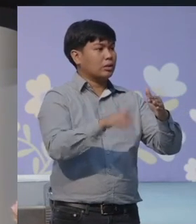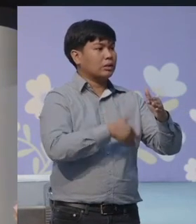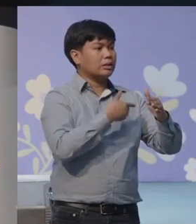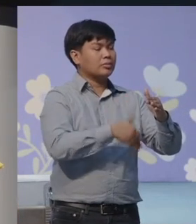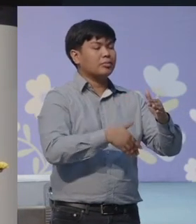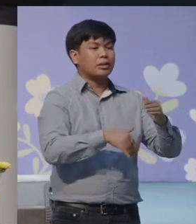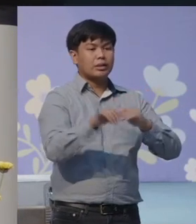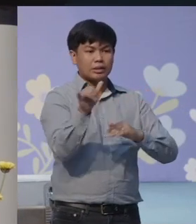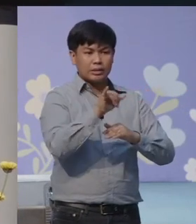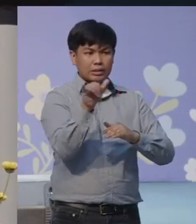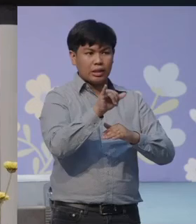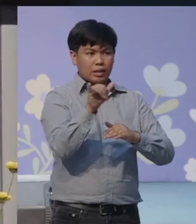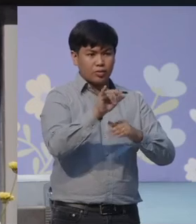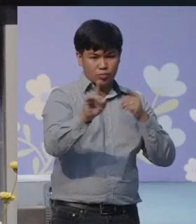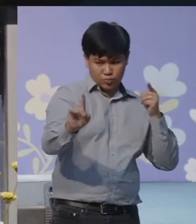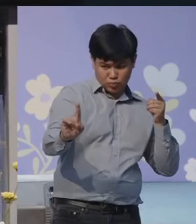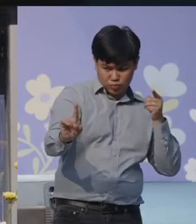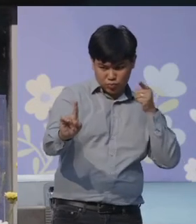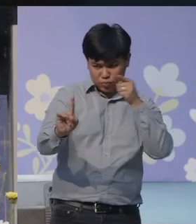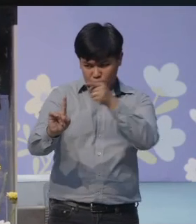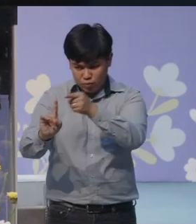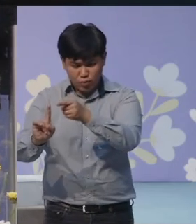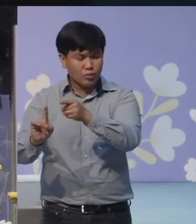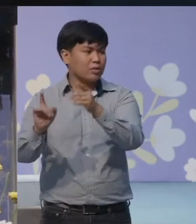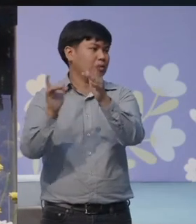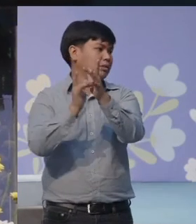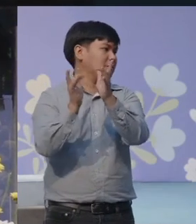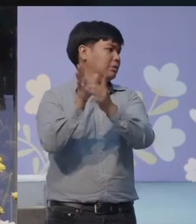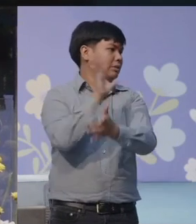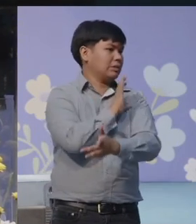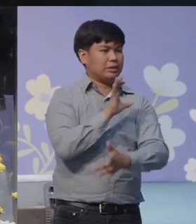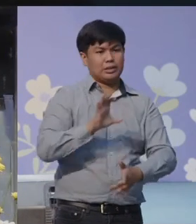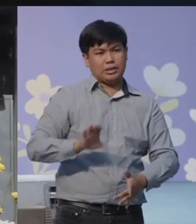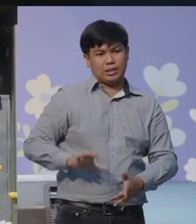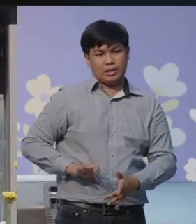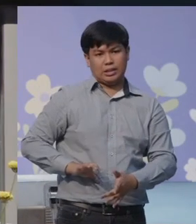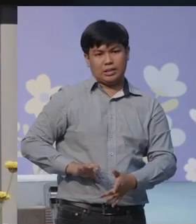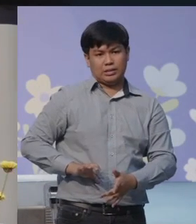tumutumbok doon sa pagdating ng haring si Hesukristo.